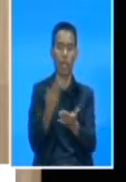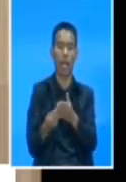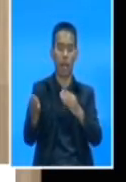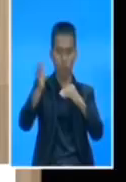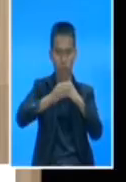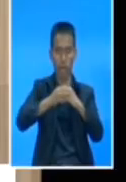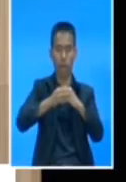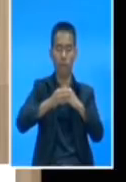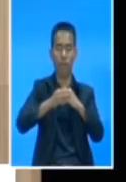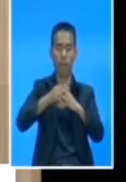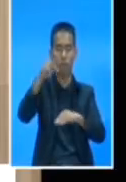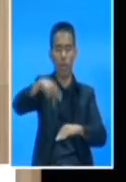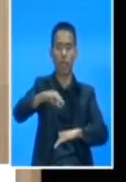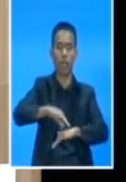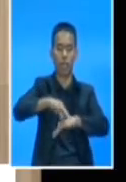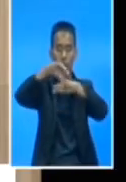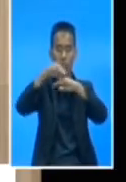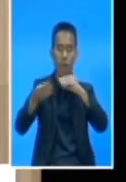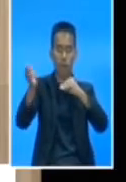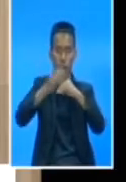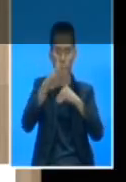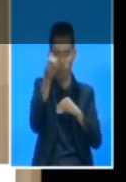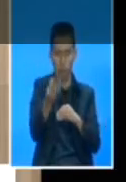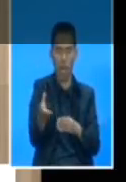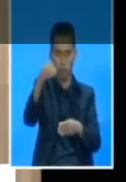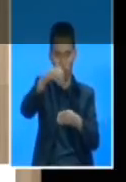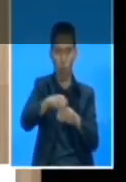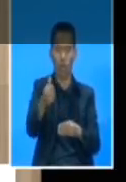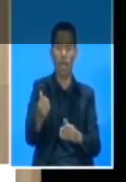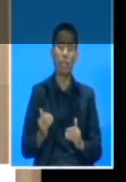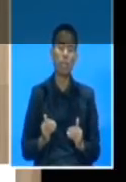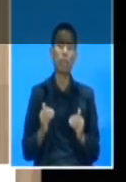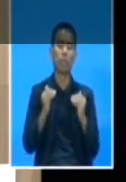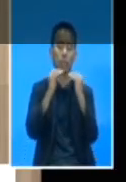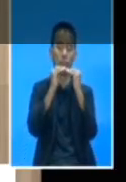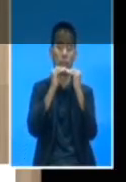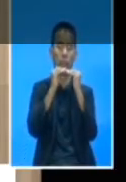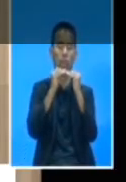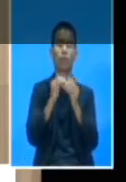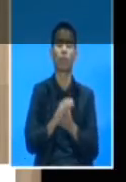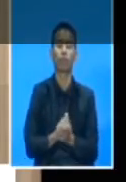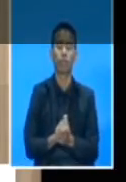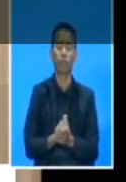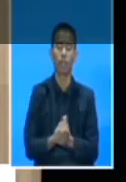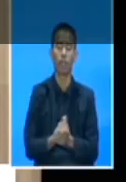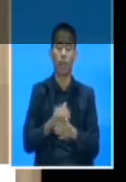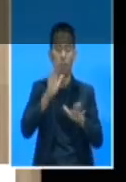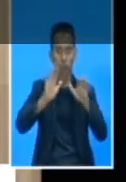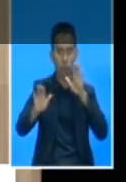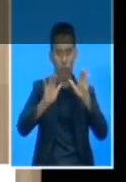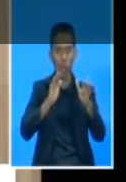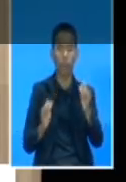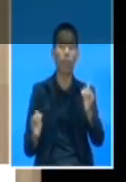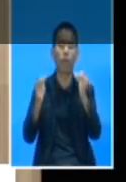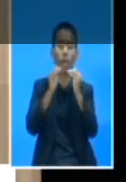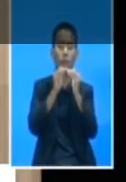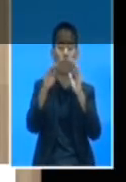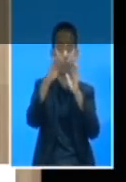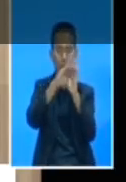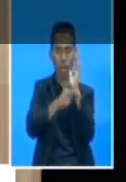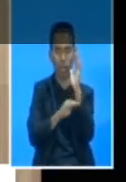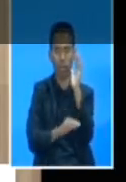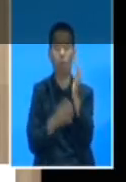งในจำนวนที่มากพอที่จะอยู่ได้อย่างมีศักดิ์ศรีเมื่อเทียบเคียงกันกับกระบวนการยุติ